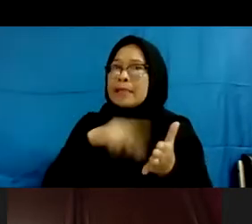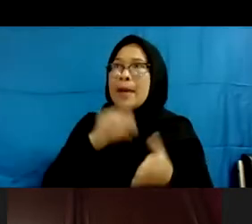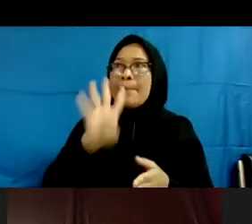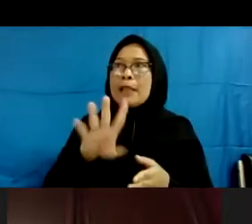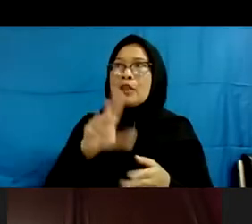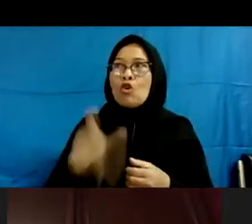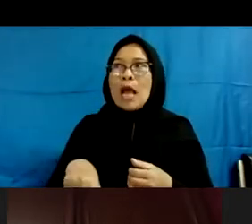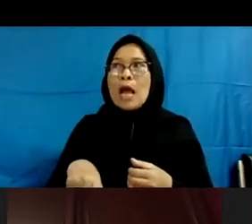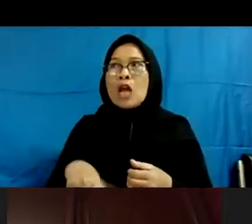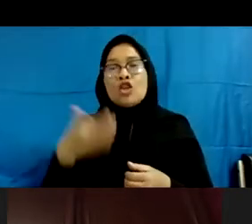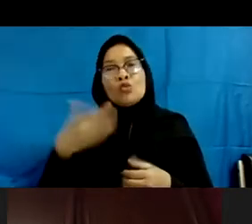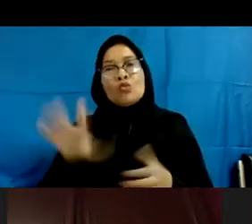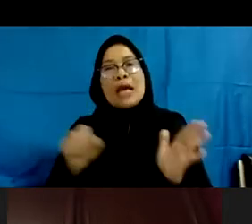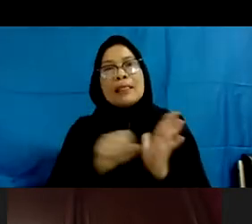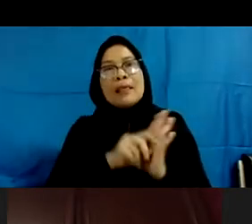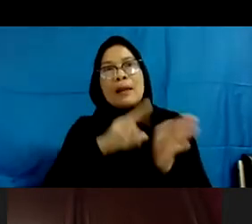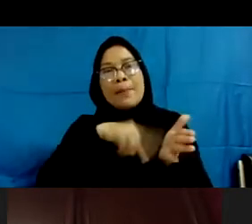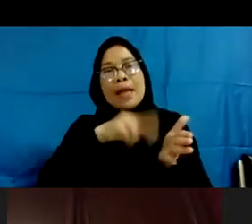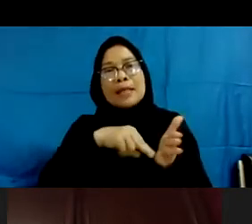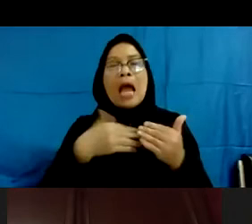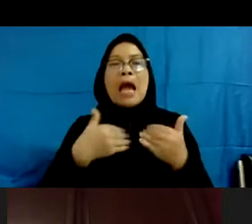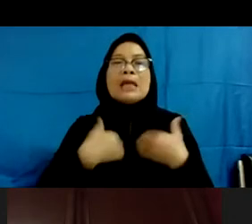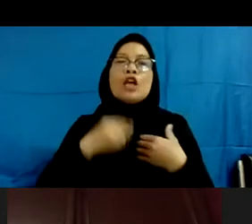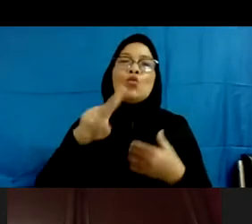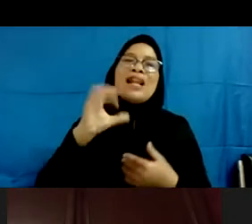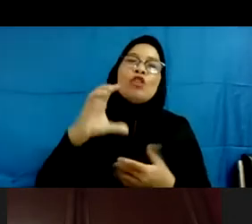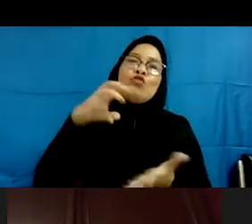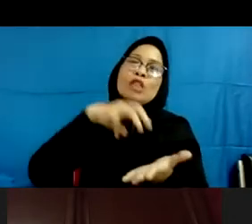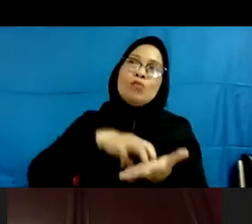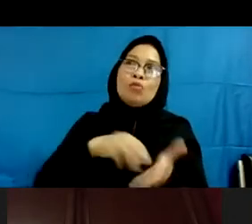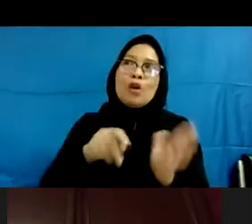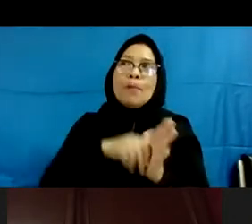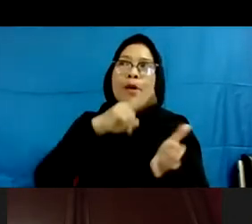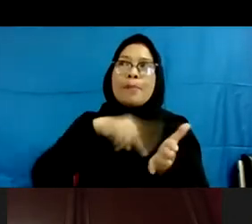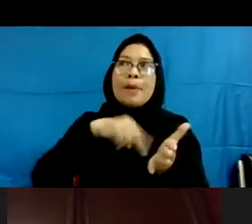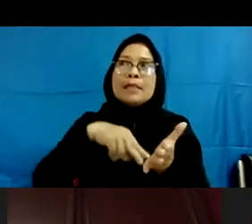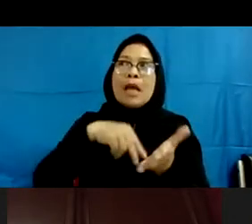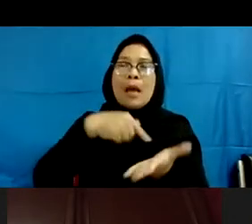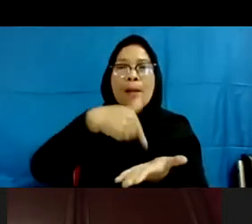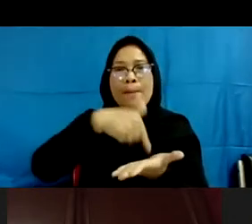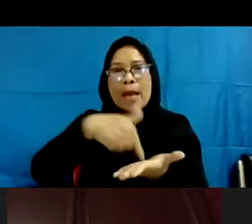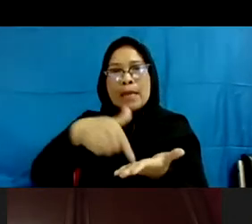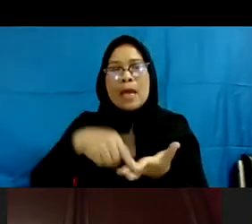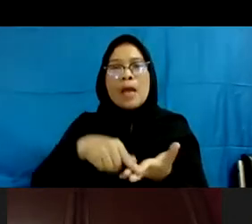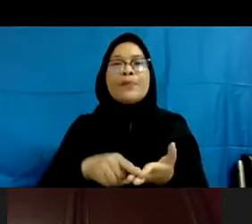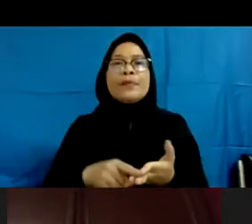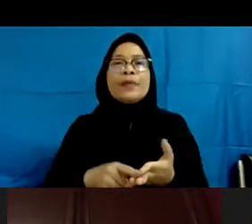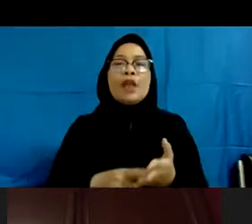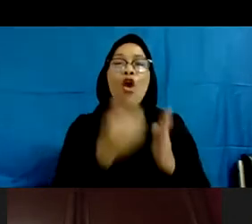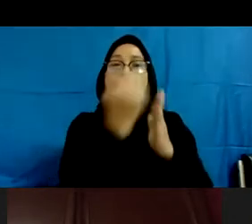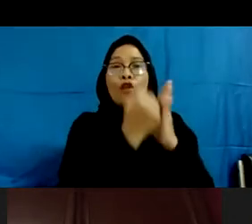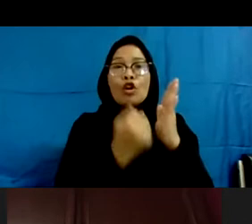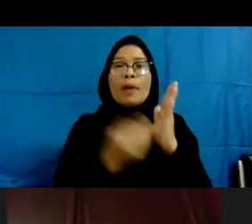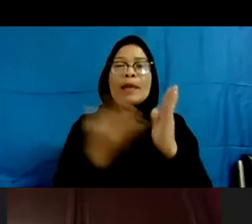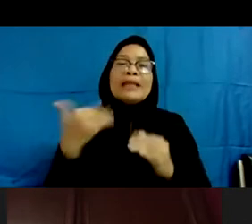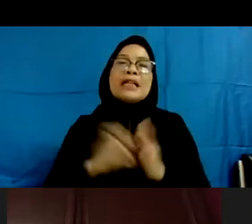bisa kebayang itu sekitar 200-an ribu yang membaca buku Braille kita gitu. Nah, format yang disampaikan yang